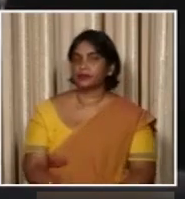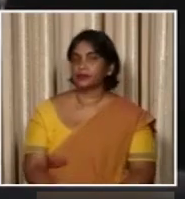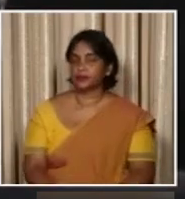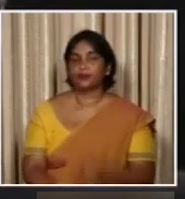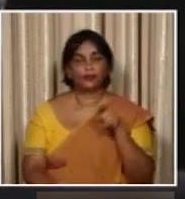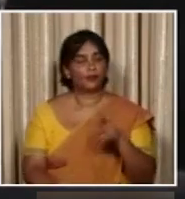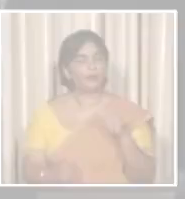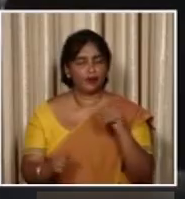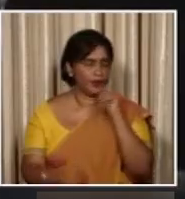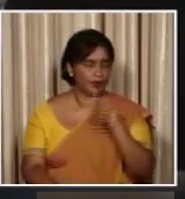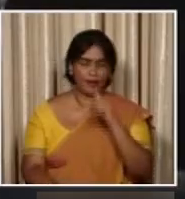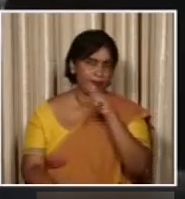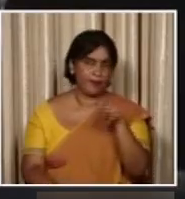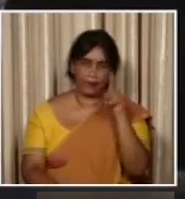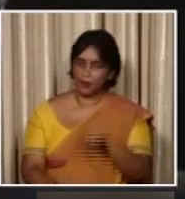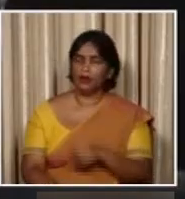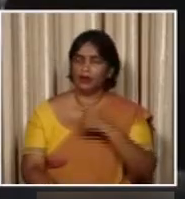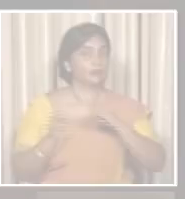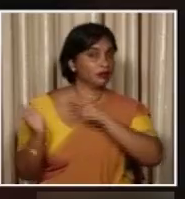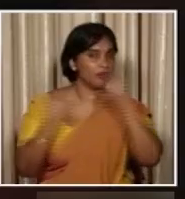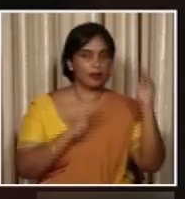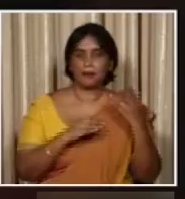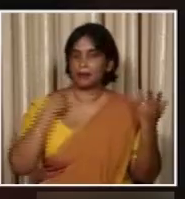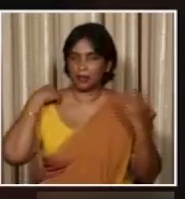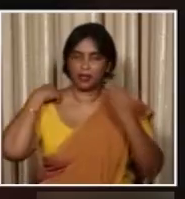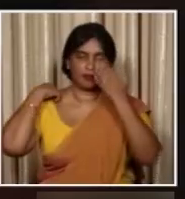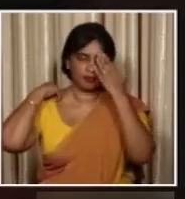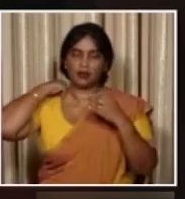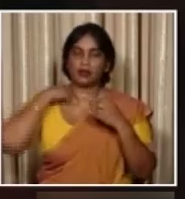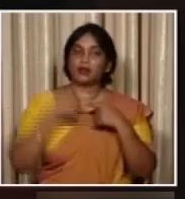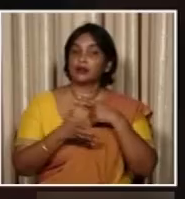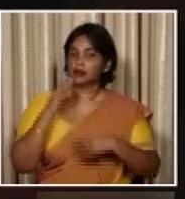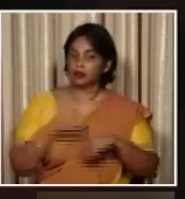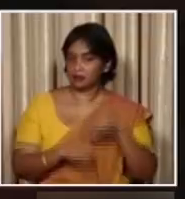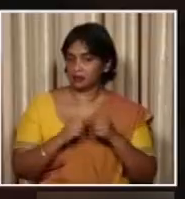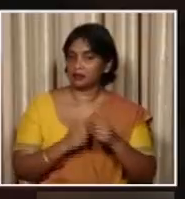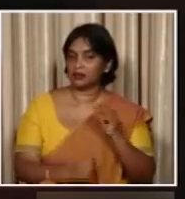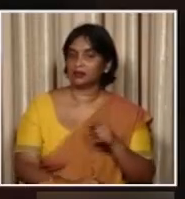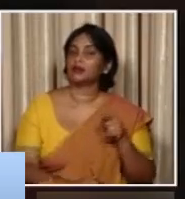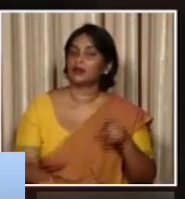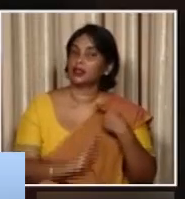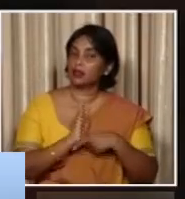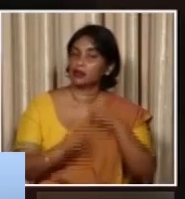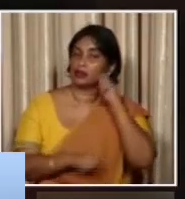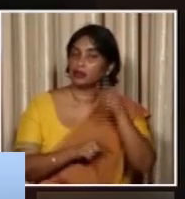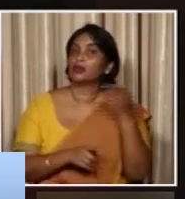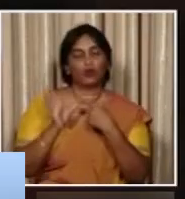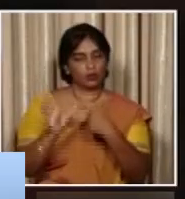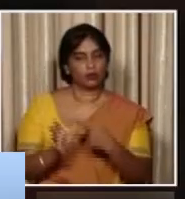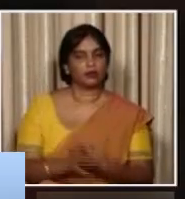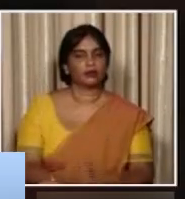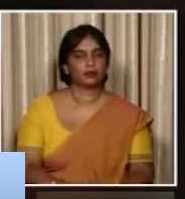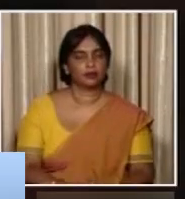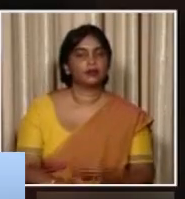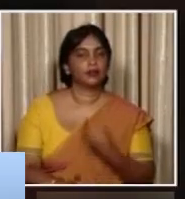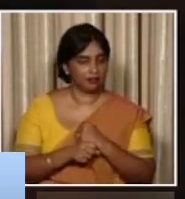මේ සම්පූර්ණ වැරදි සාවද්‍ය මතයක්. කරුණාකර මැතිවරණේ තියන්න මේ රටේ ජනතාව තමුන්නාසයට උත්තර දෙයි. අපි